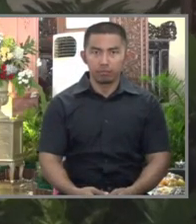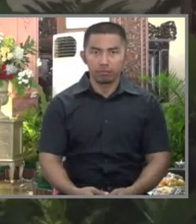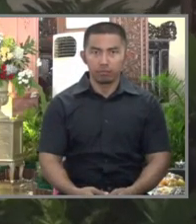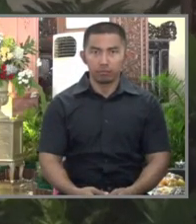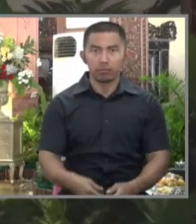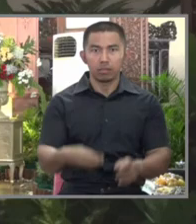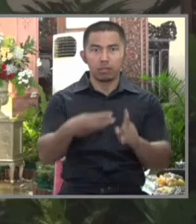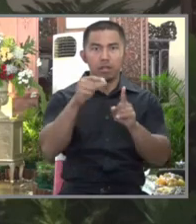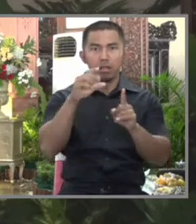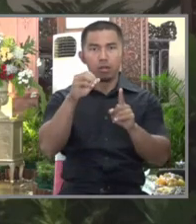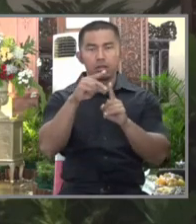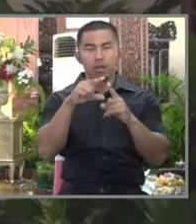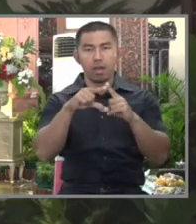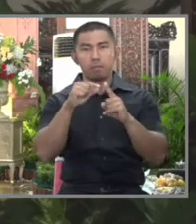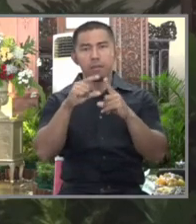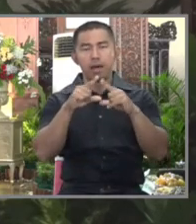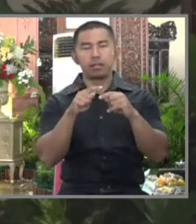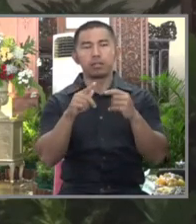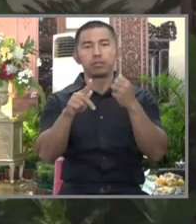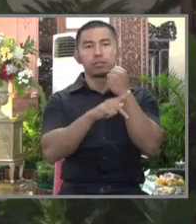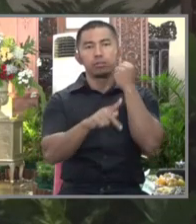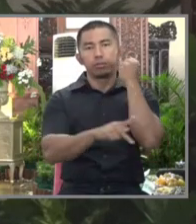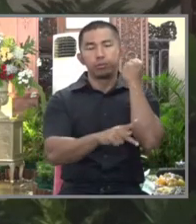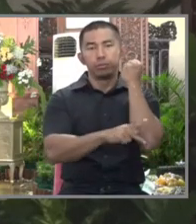Blora, Pati, Rembang, Kudus,